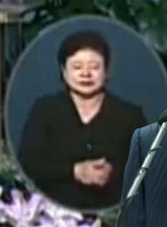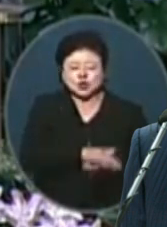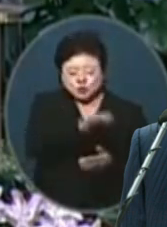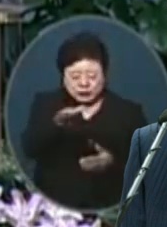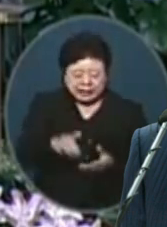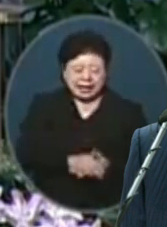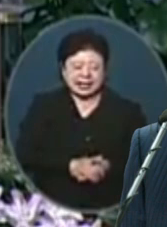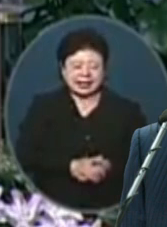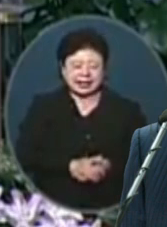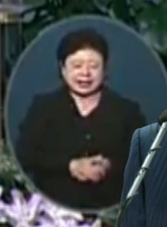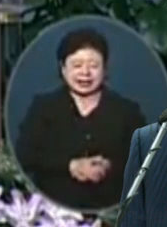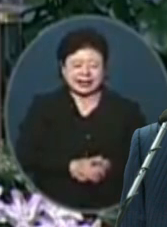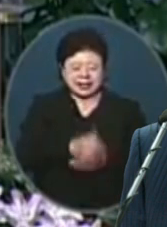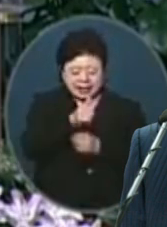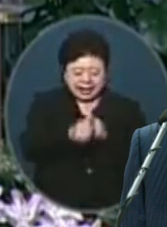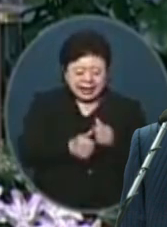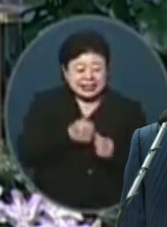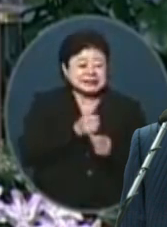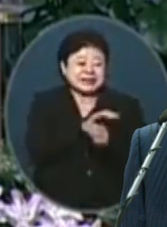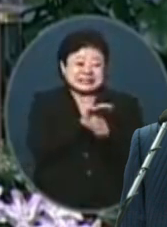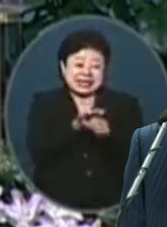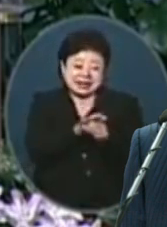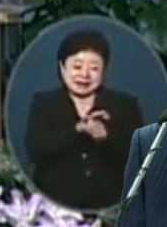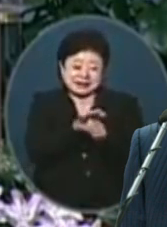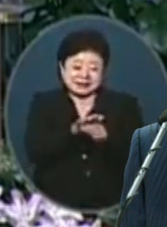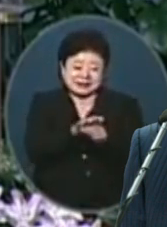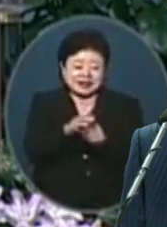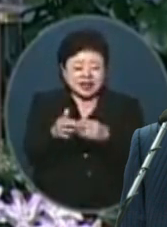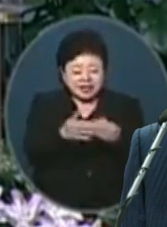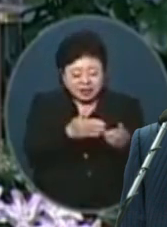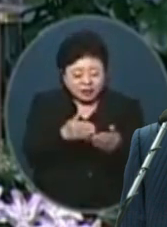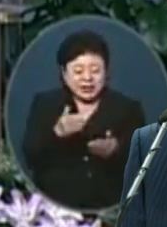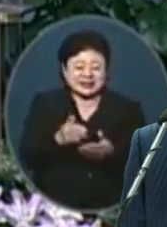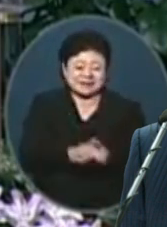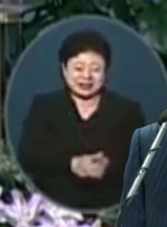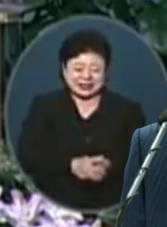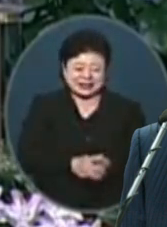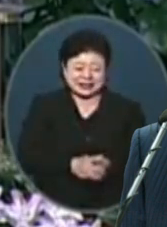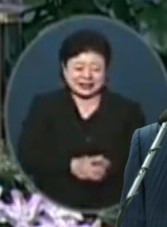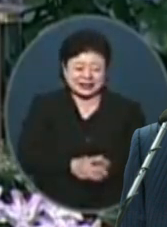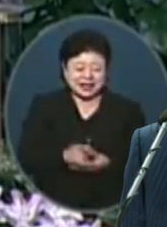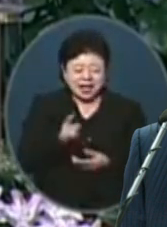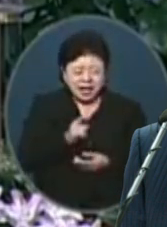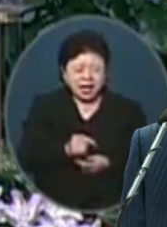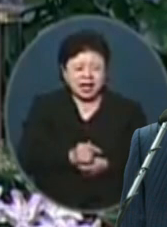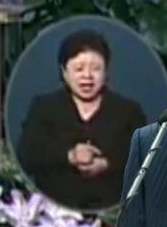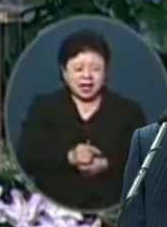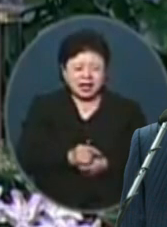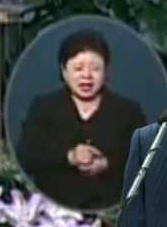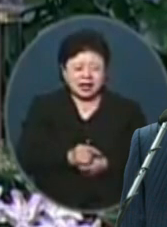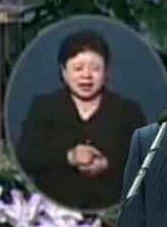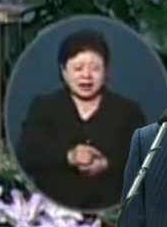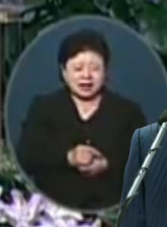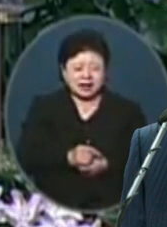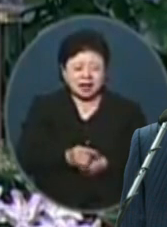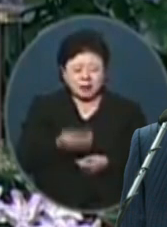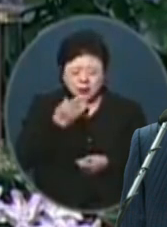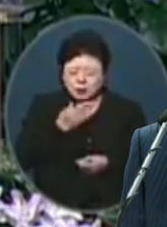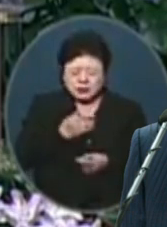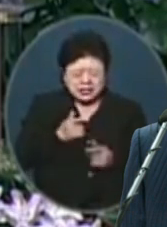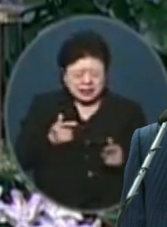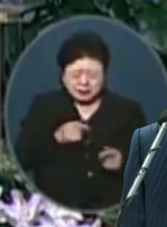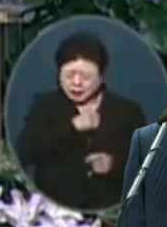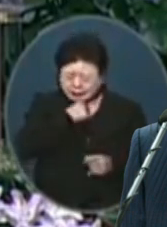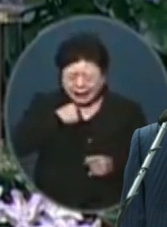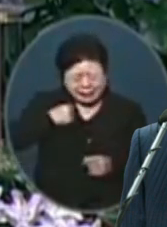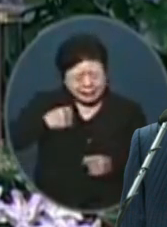우리가 하나님의 사랑은 체험해야 되는 것입니다. 아무리 맛있는 음식이라도 먹어보지 않으면 그